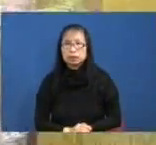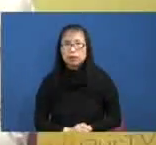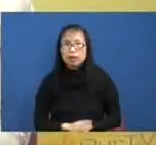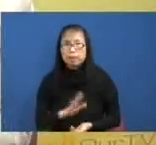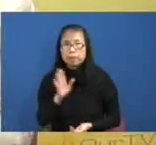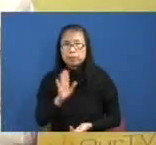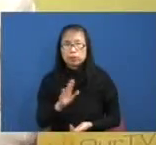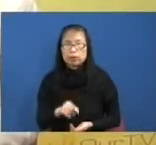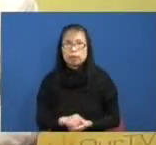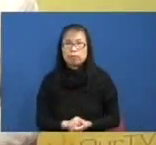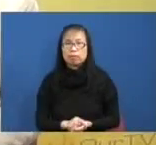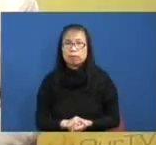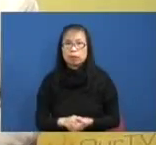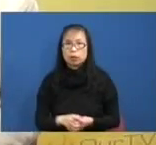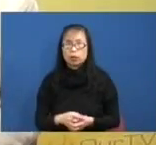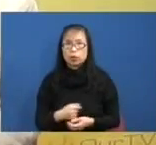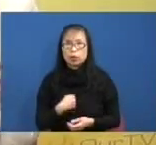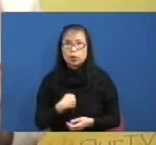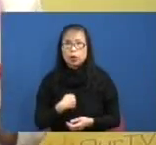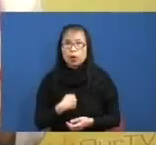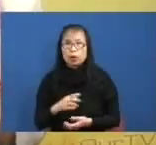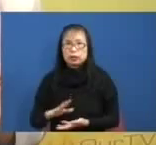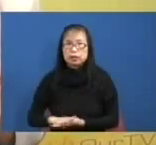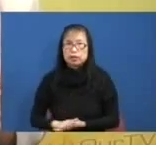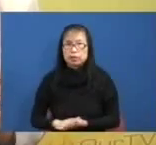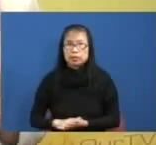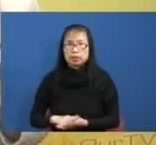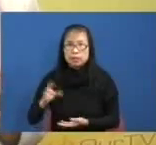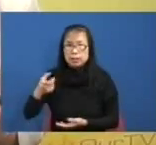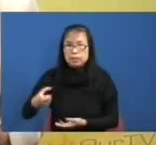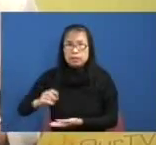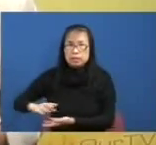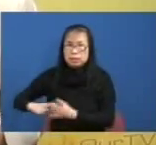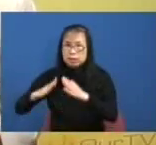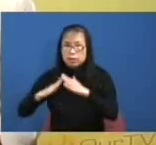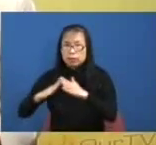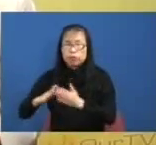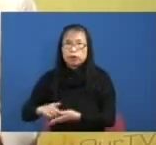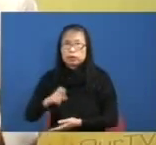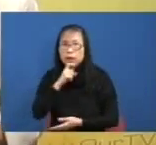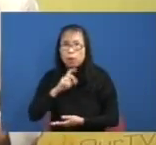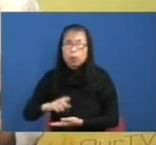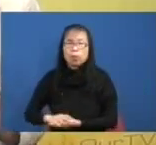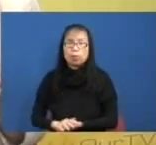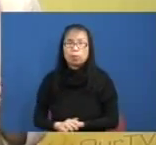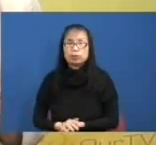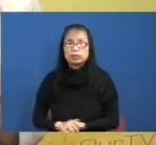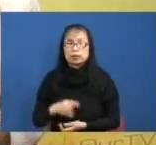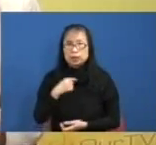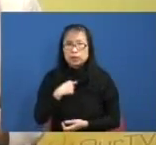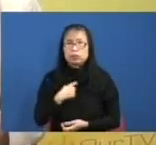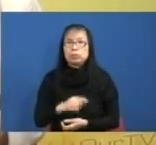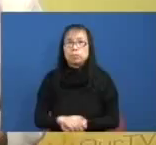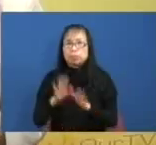話淨係單一係為咗我哋庫房個收入係即係好充裕，亦都係即係要解救